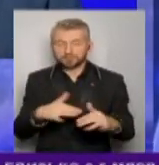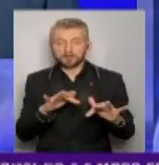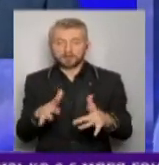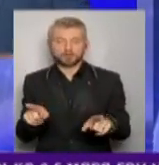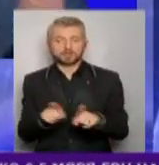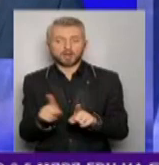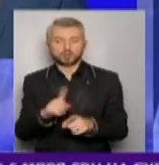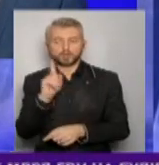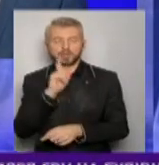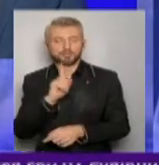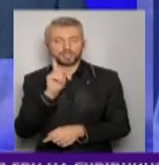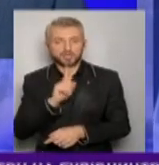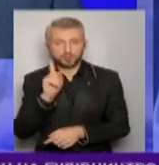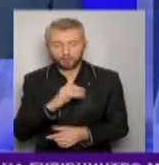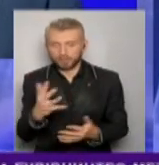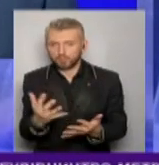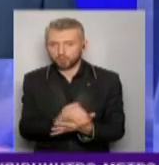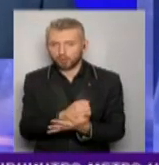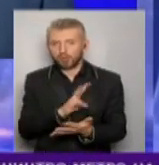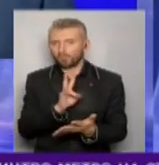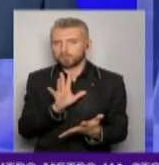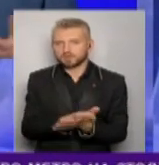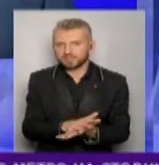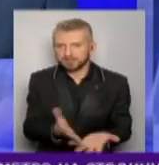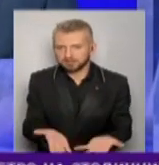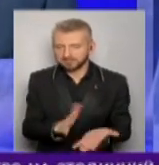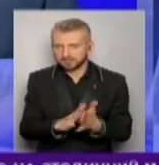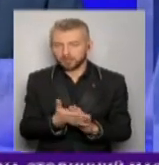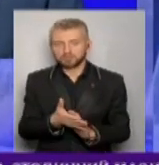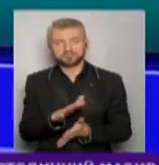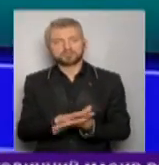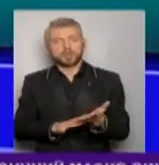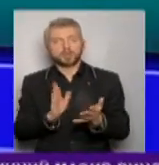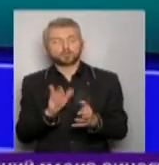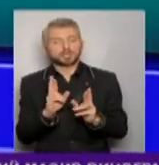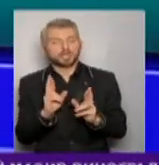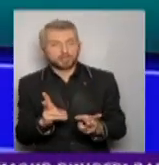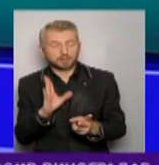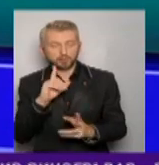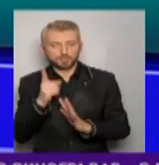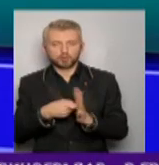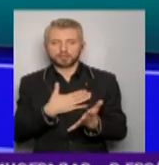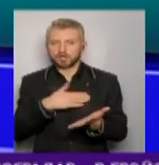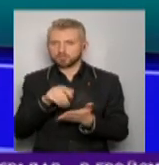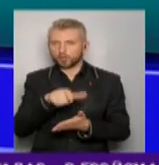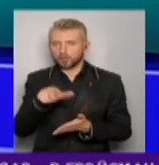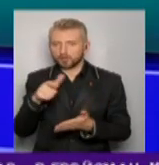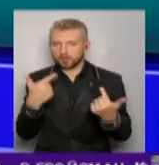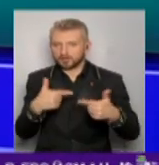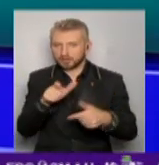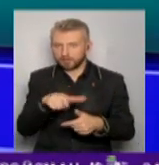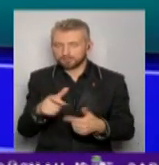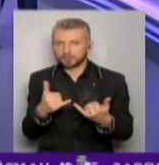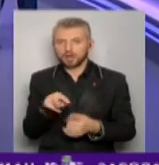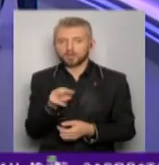що тимчасове набуло постійний статус. Як буде далі, будемо з'ясовувати з нашими поважними гостями. Сьогодні у цій студії